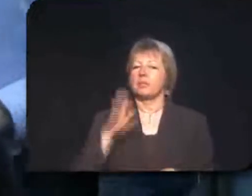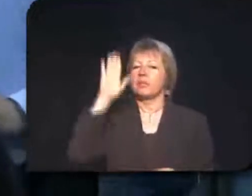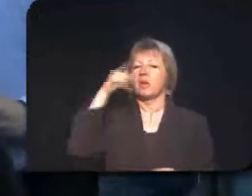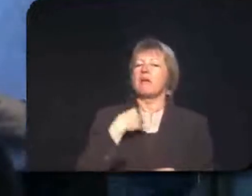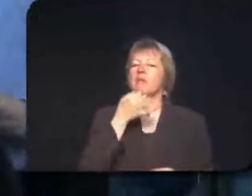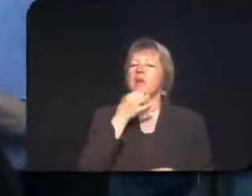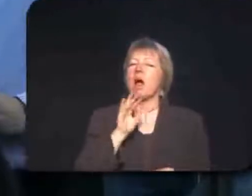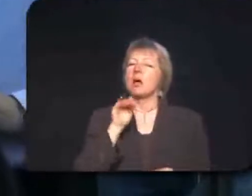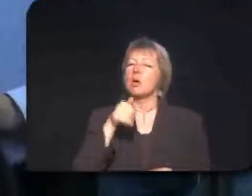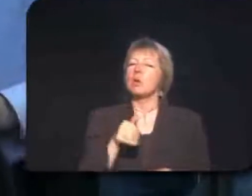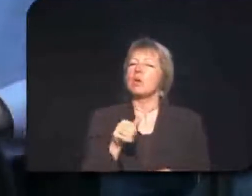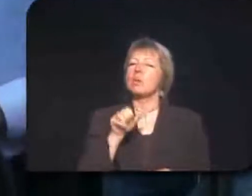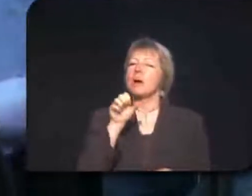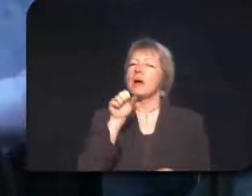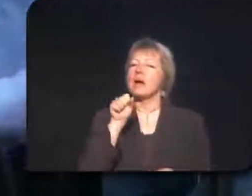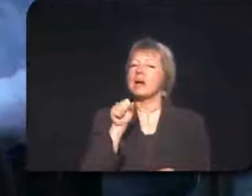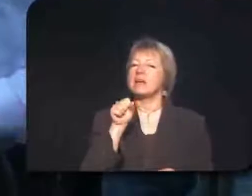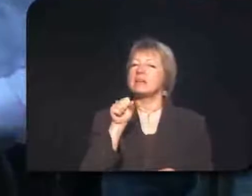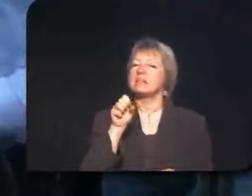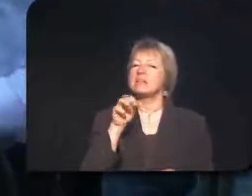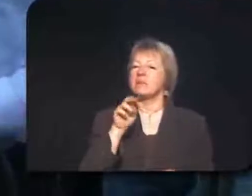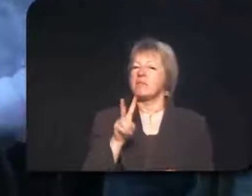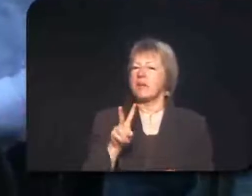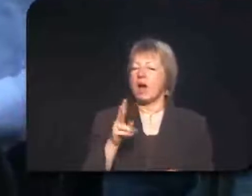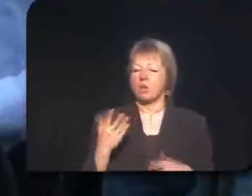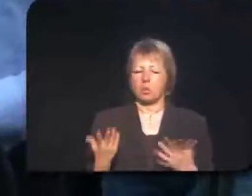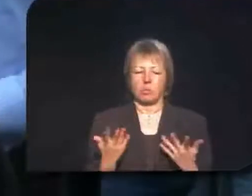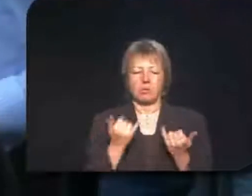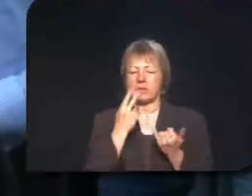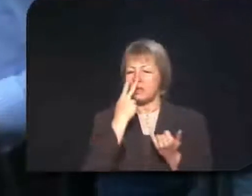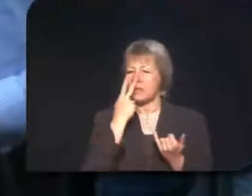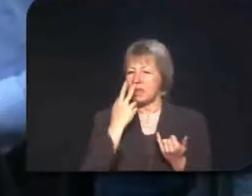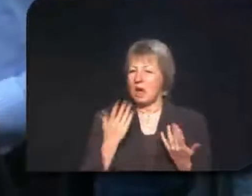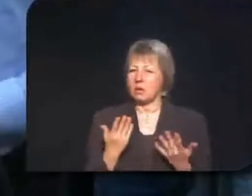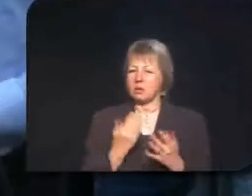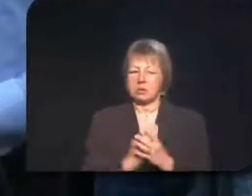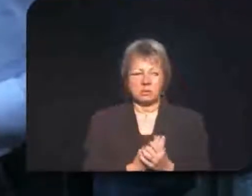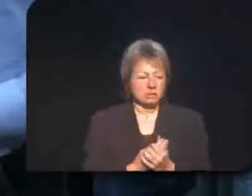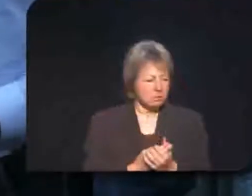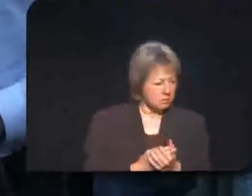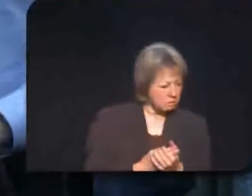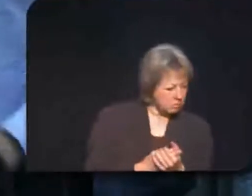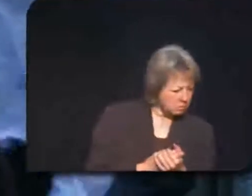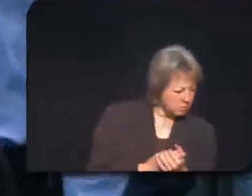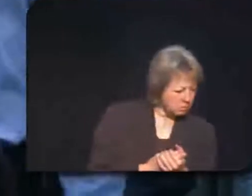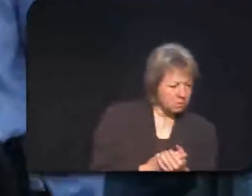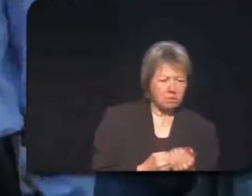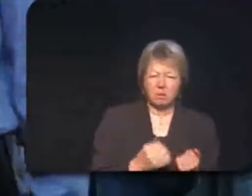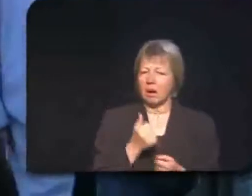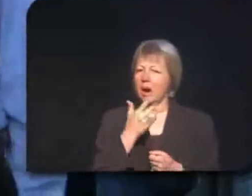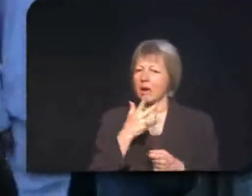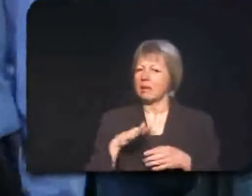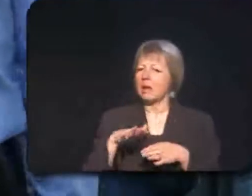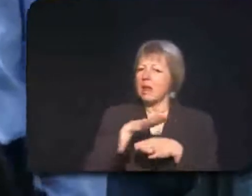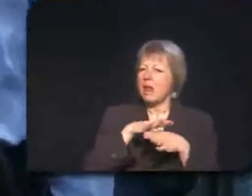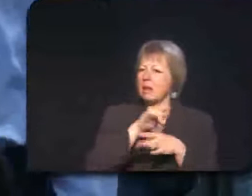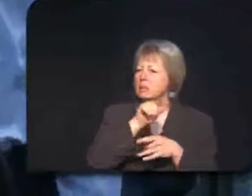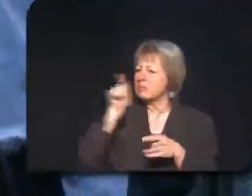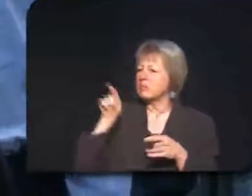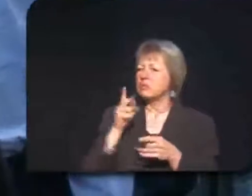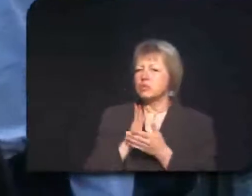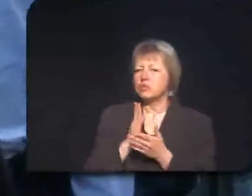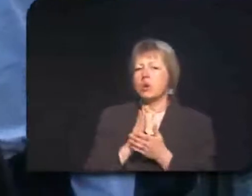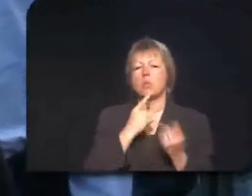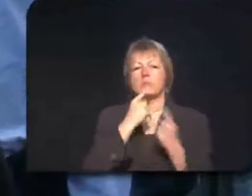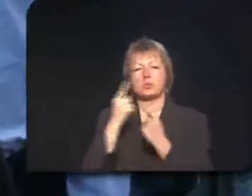weil ihr gesagt worden ist dass es da schon durch ähm in manchen im Landesverbänden auch glaube ich schon beschlossen worden ist gab es da schon erste